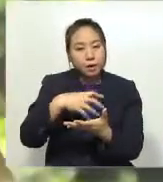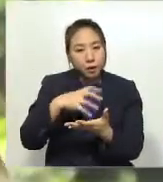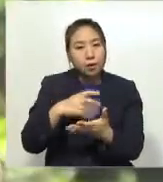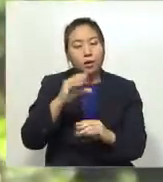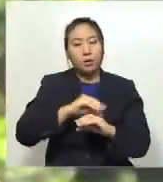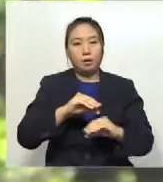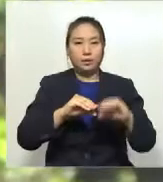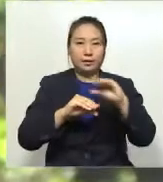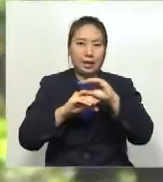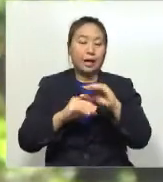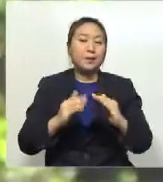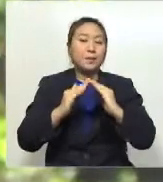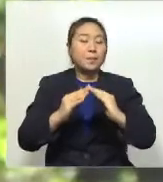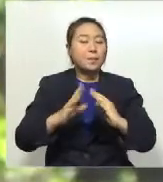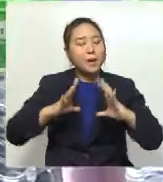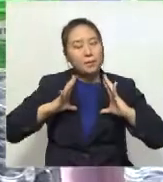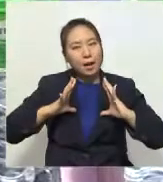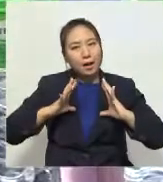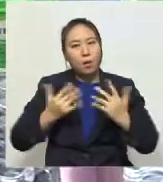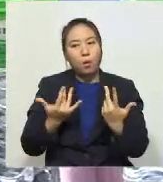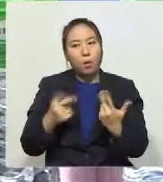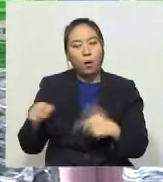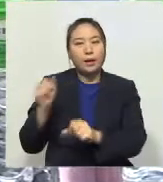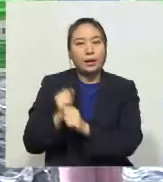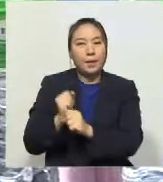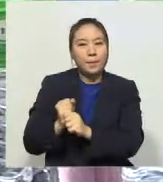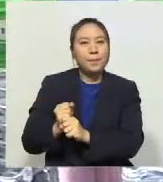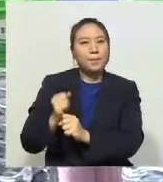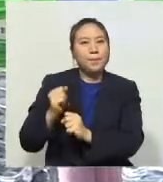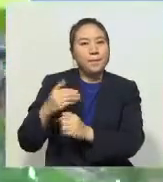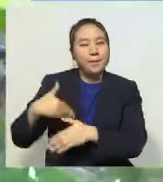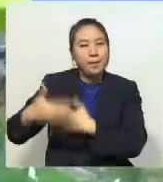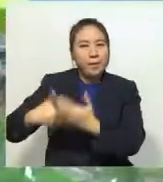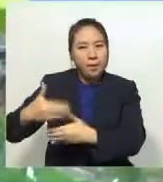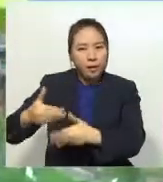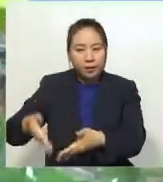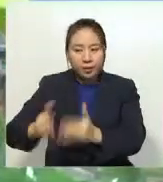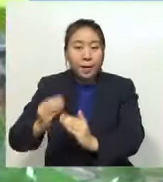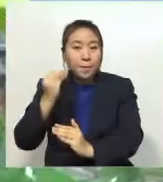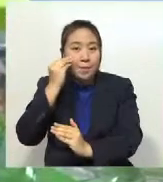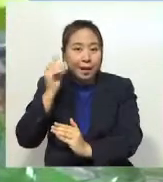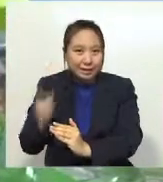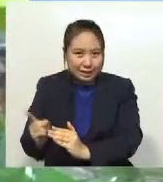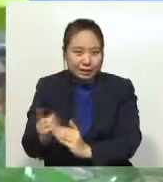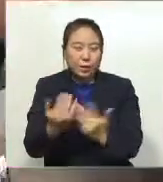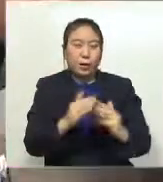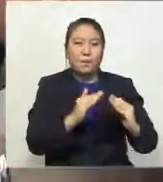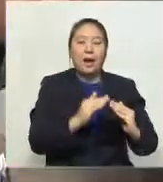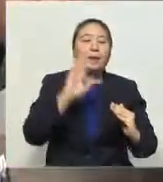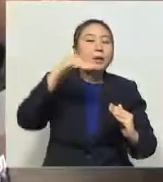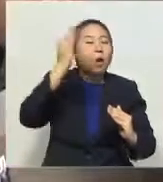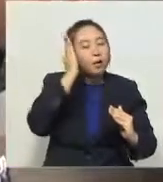ก่อสร้างที่พักชั่วคราวในระหว่างการดำเนินการทำเรื่องแล้วก็ก่อสร้างหมู่บ้านแบบถาวรนะคะซึ่งที่พักชั่วคราว